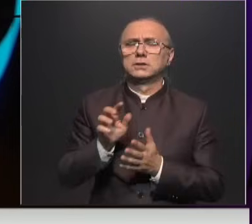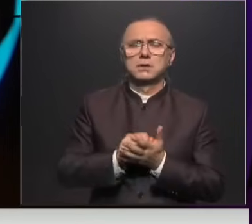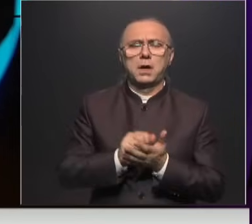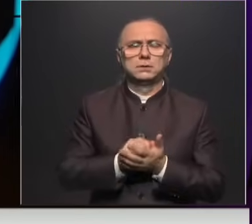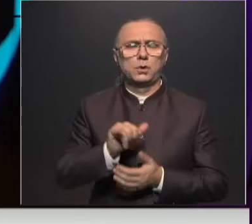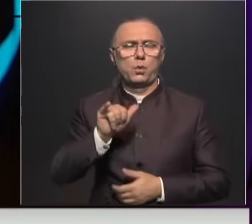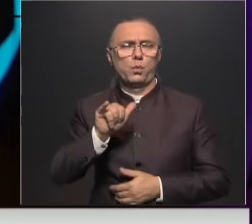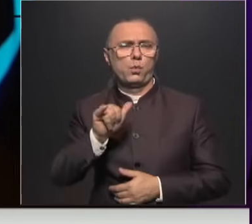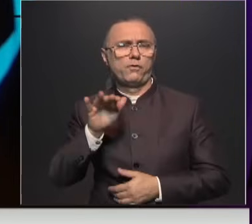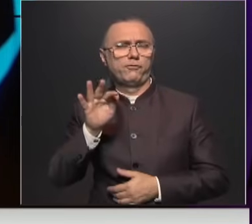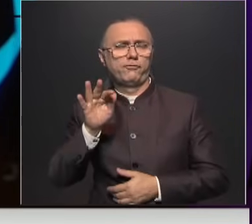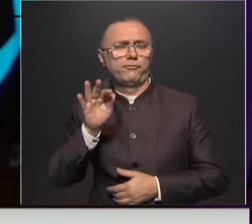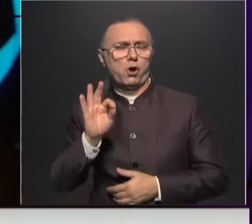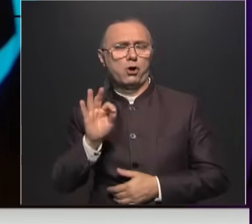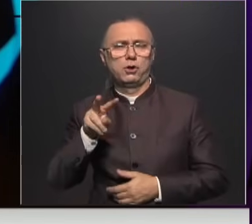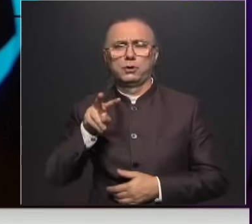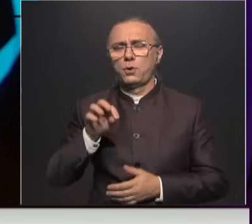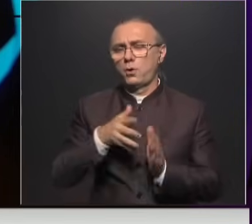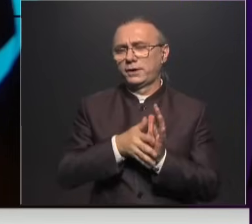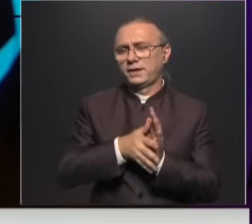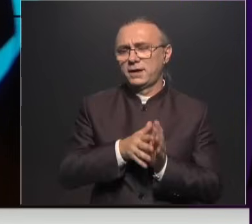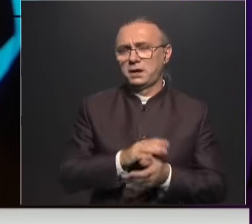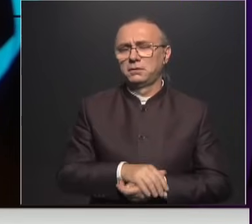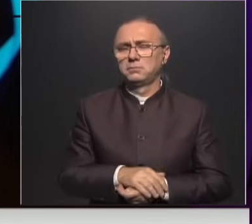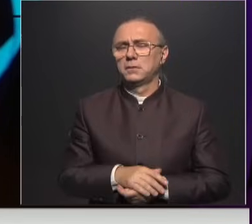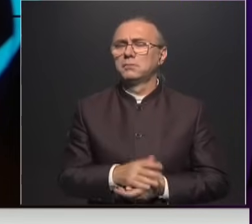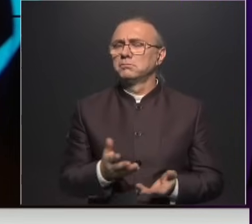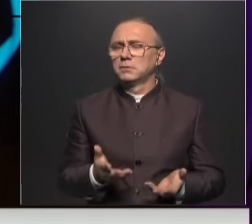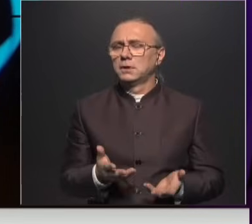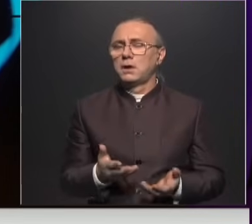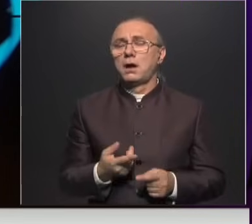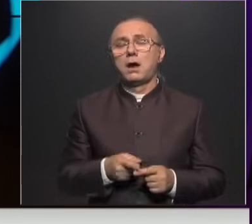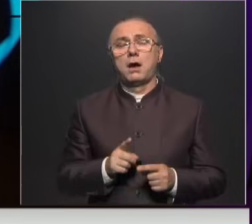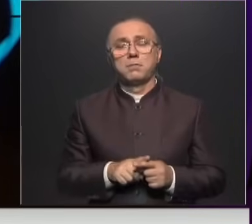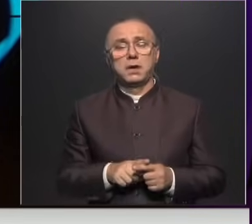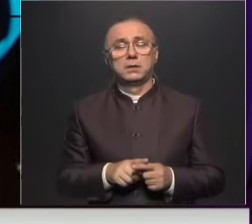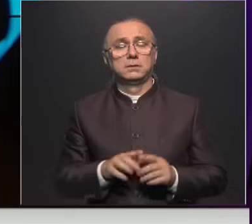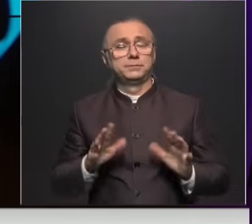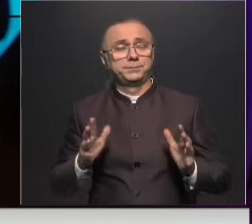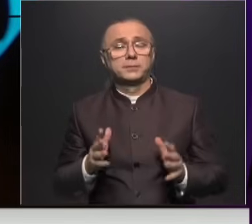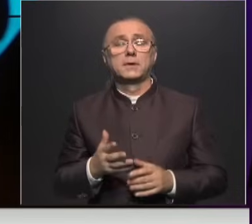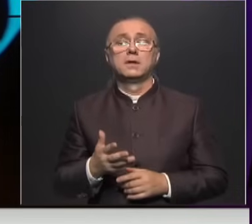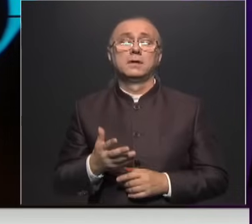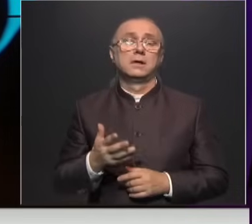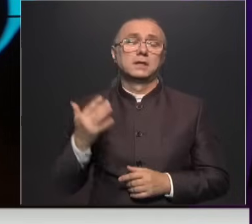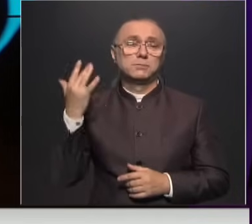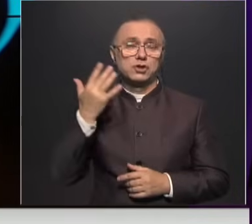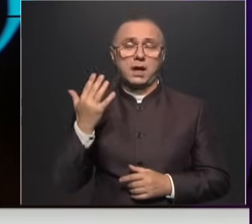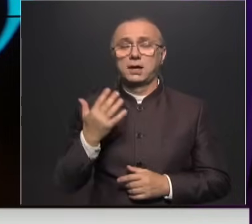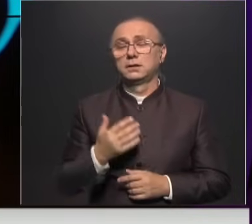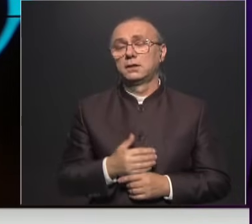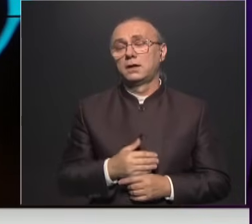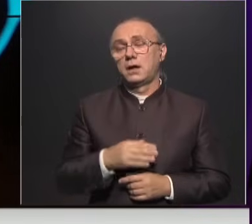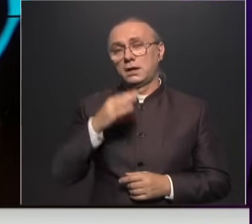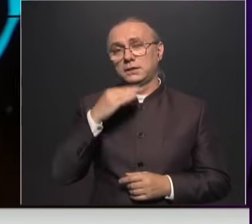это безобидное увлечение и стоит ли стремиться встретиться с НЛО, размышляет священник Валерий Духанин в новом выпуске своей